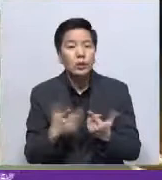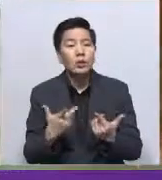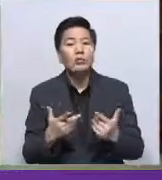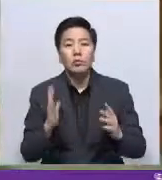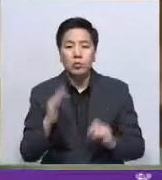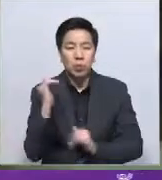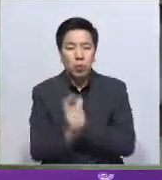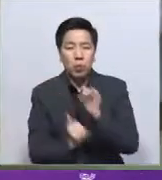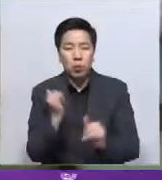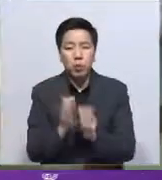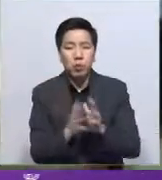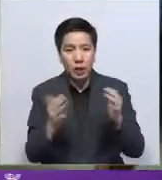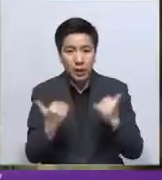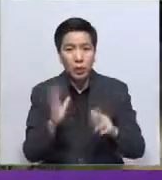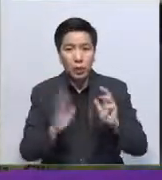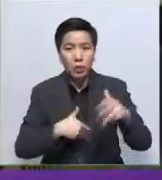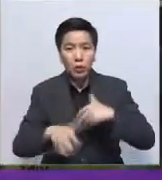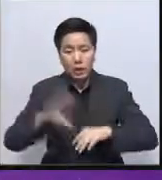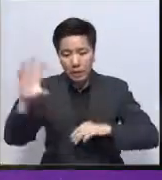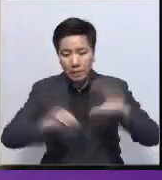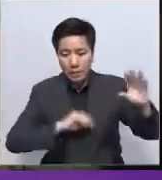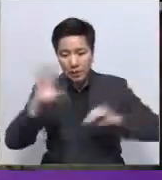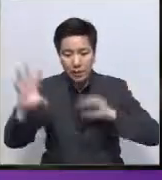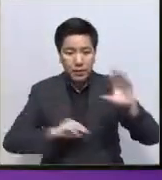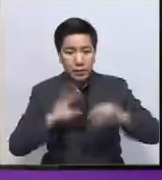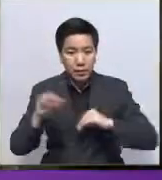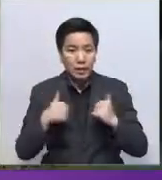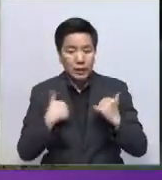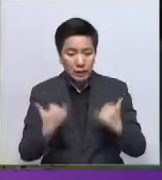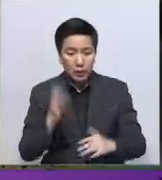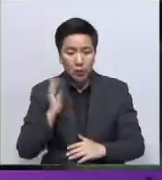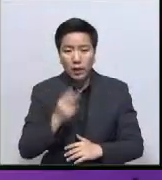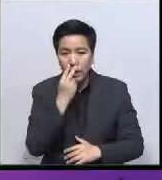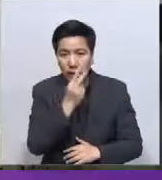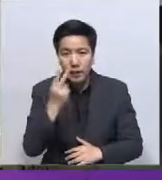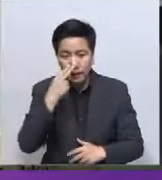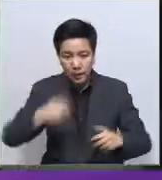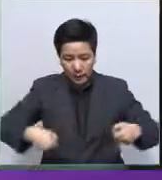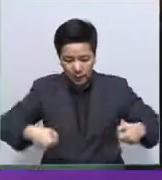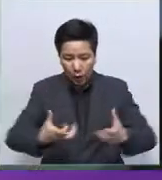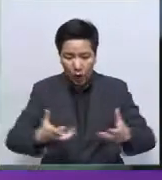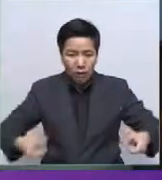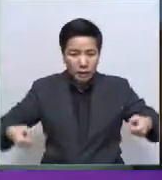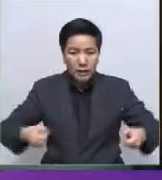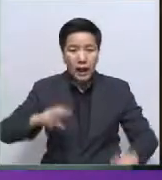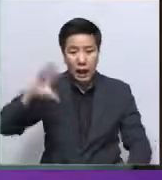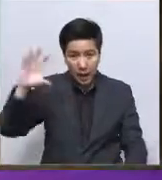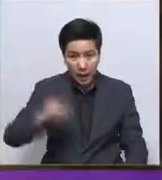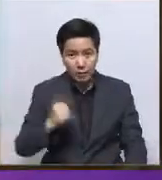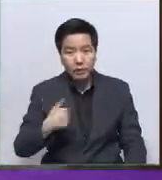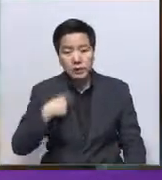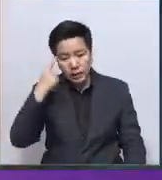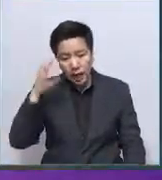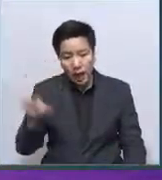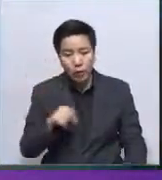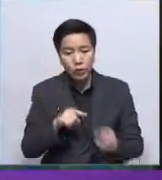นไปอย่างคึกคักนะคะมีประชาชนเดินทางกลับมาอย่างต่อเนื่องค่ะหลายคนอย่างที่เห็นนะคะหอบหิ้วสัมภาระติดไม้ติดมือกลับมาด้วยเพื่อจะนำ